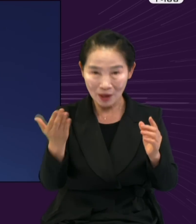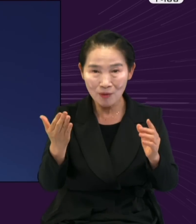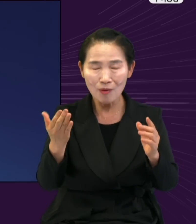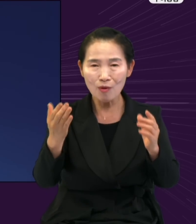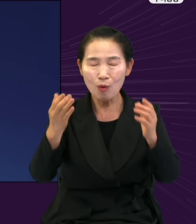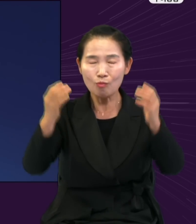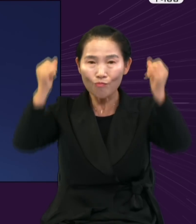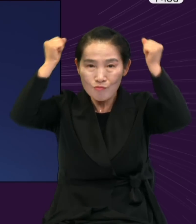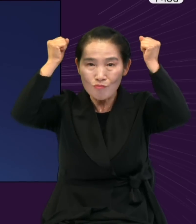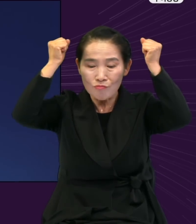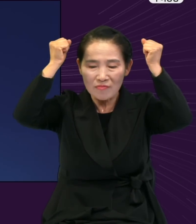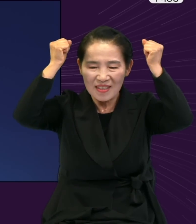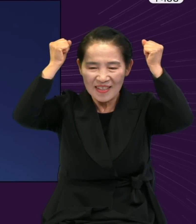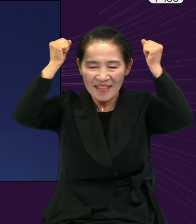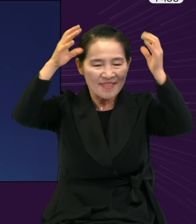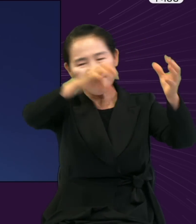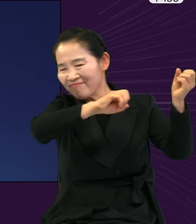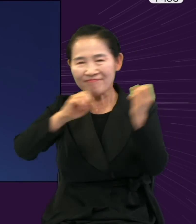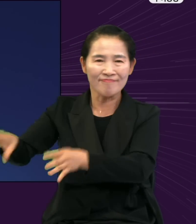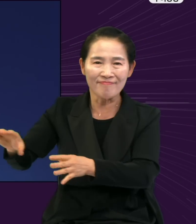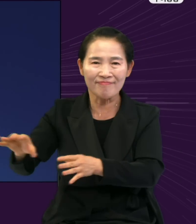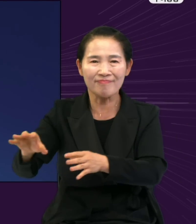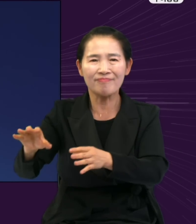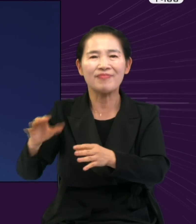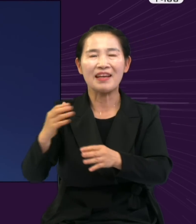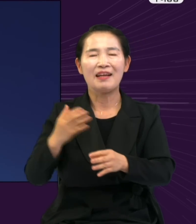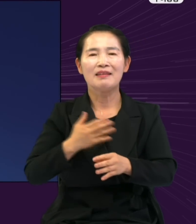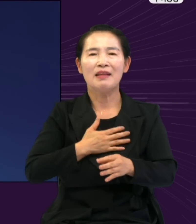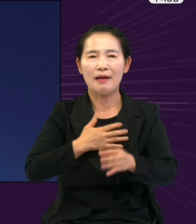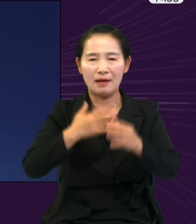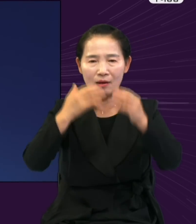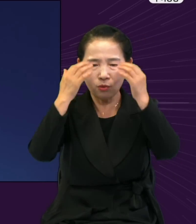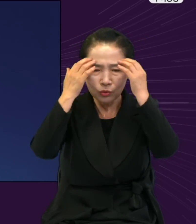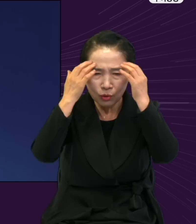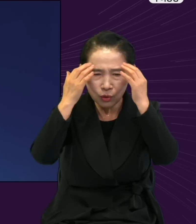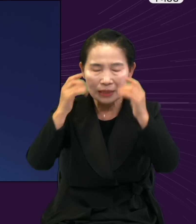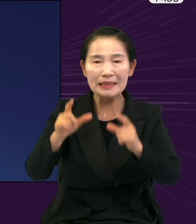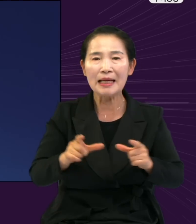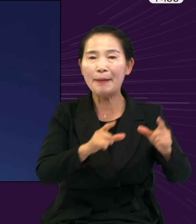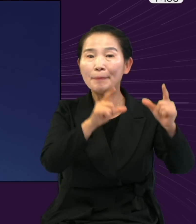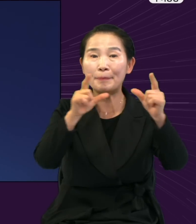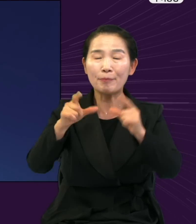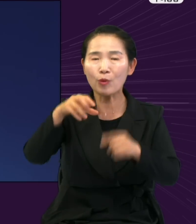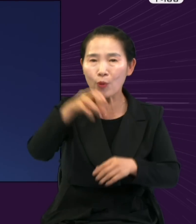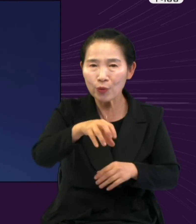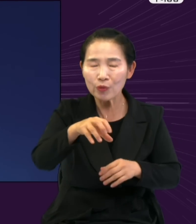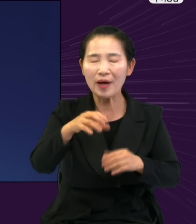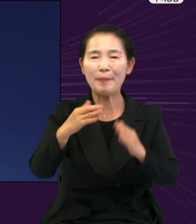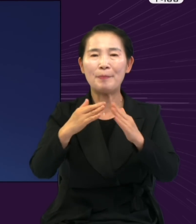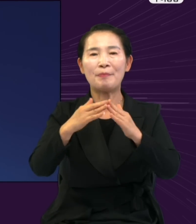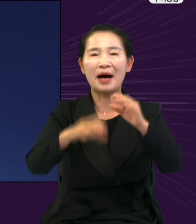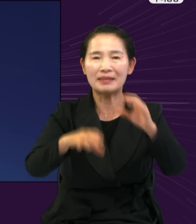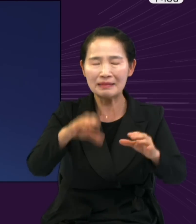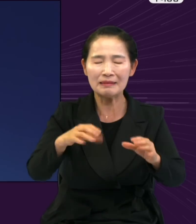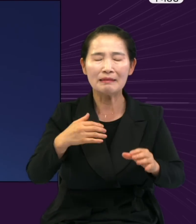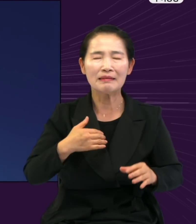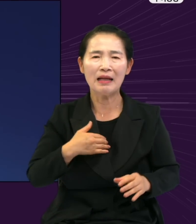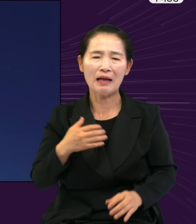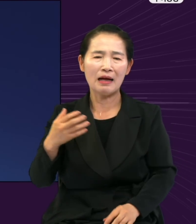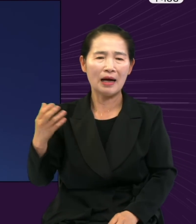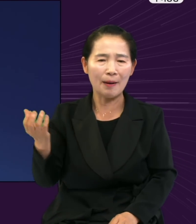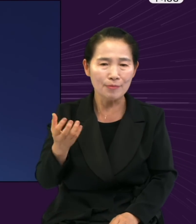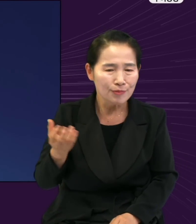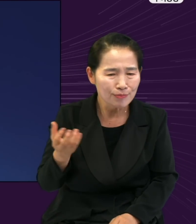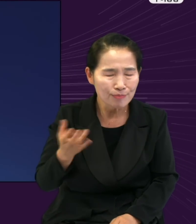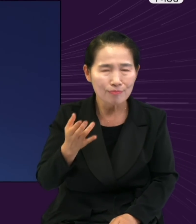던져버리고 자신의 고통의 현장인, 자신의 아픔에 그리고 자신을